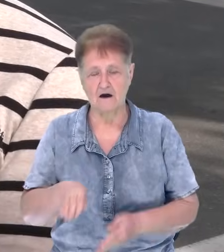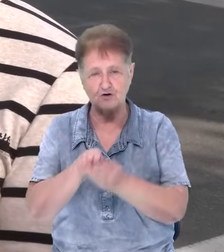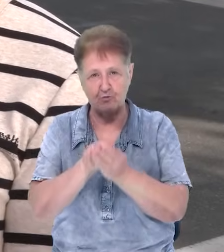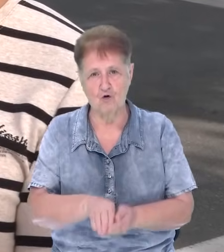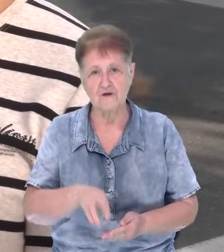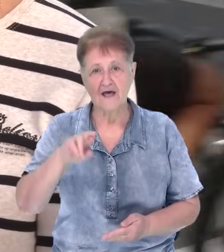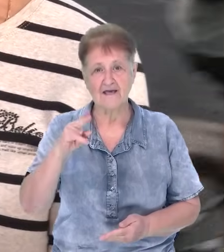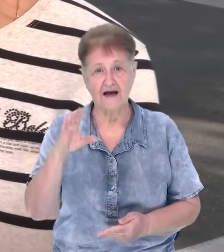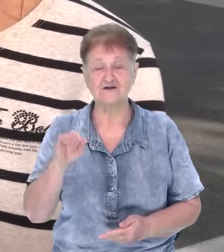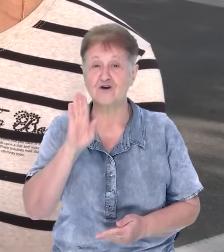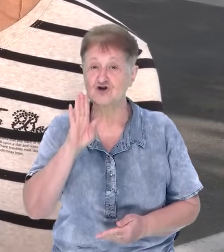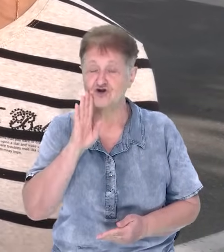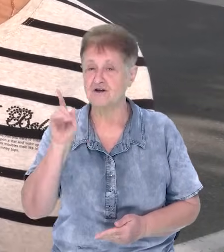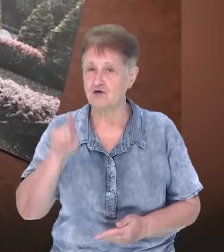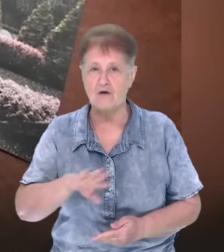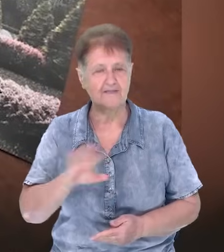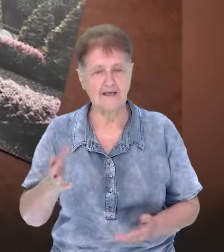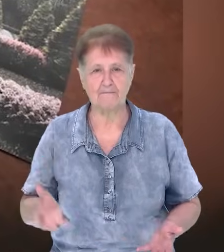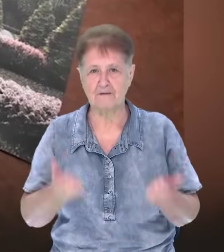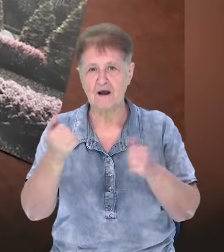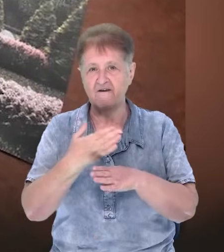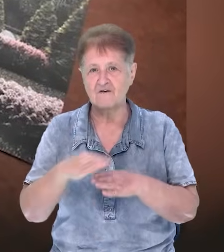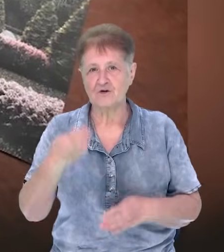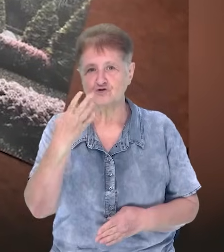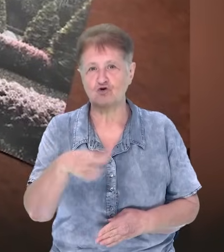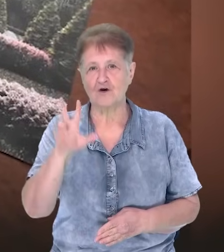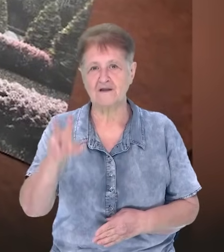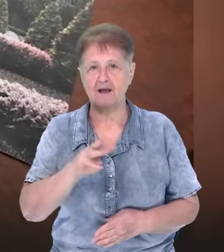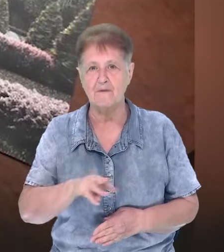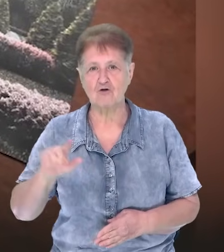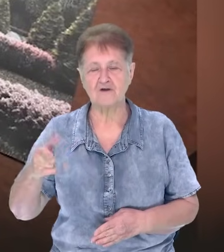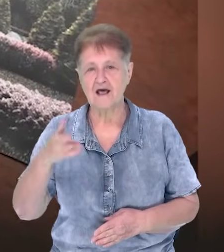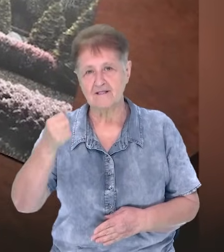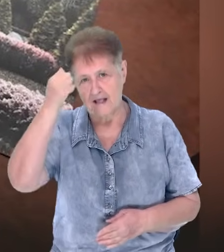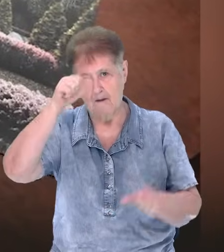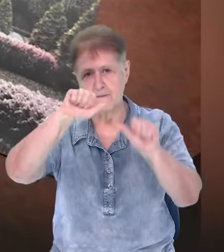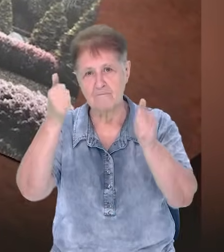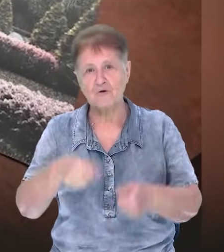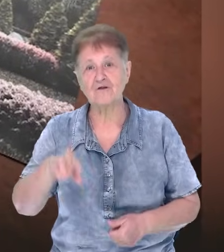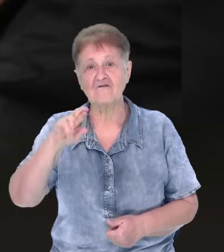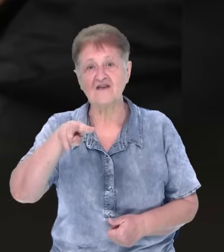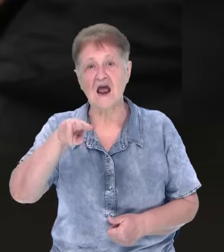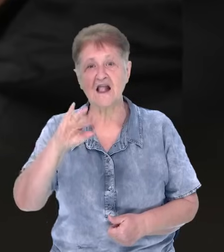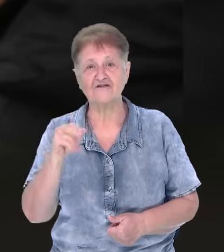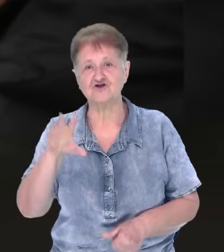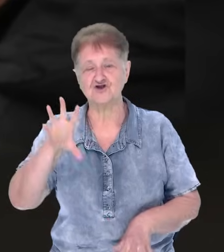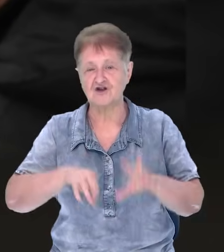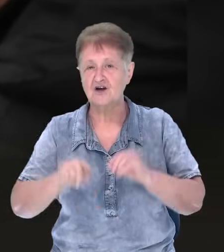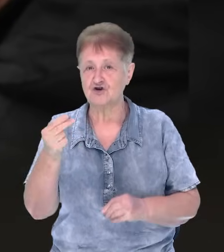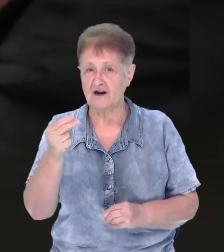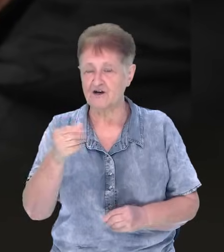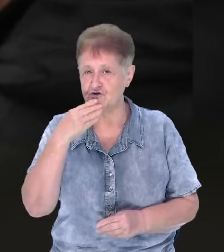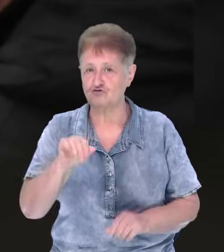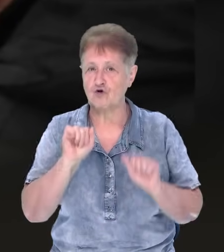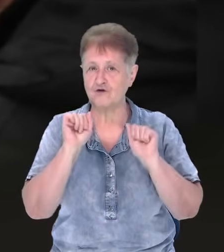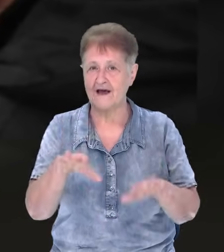похований на Яцево. Жінка також не підтримує виділення 43 мільйонів гривень на меморіал в Ялівщині. Вважає, що краще ці